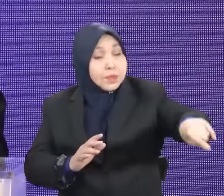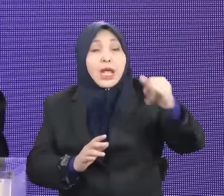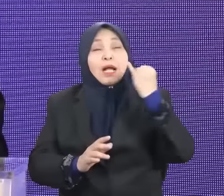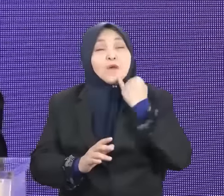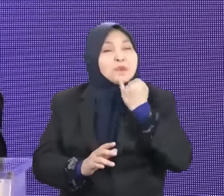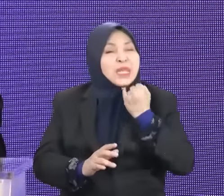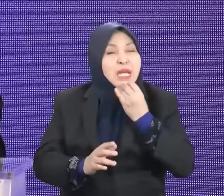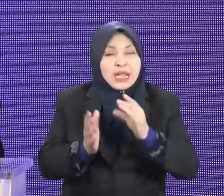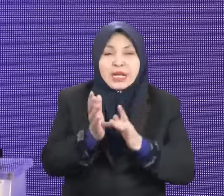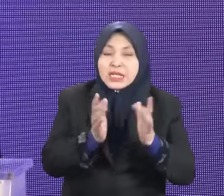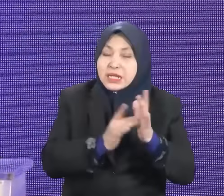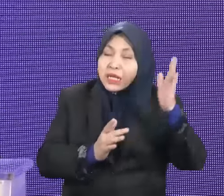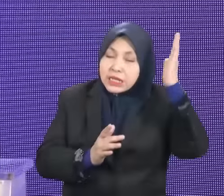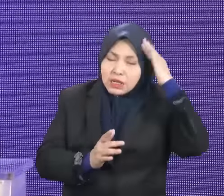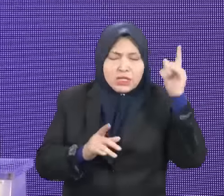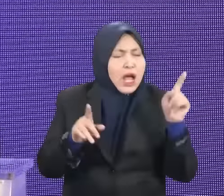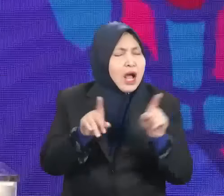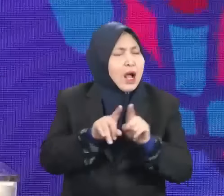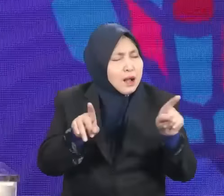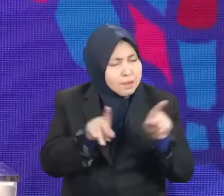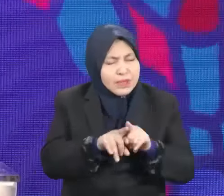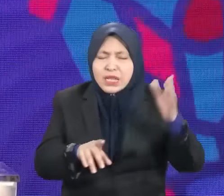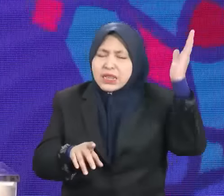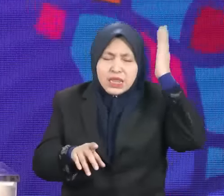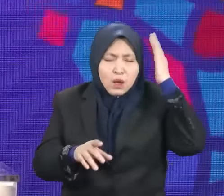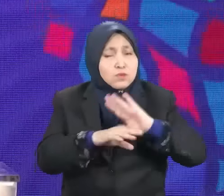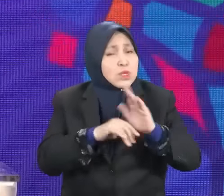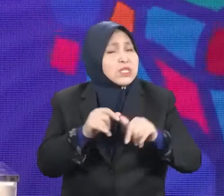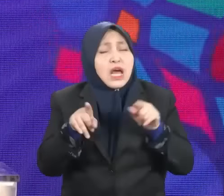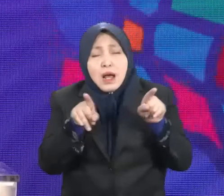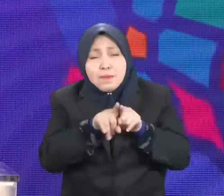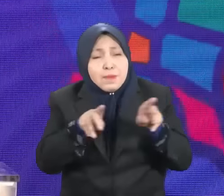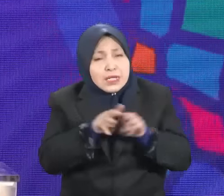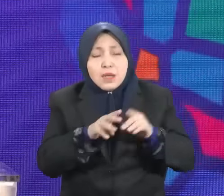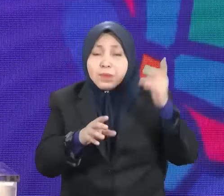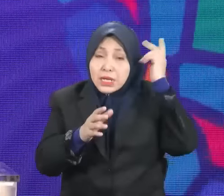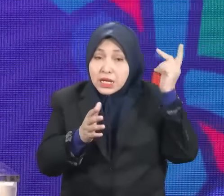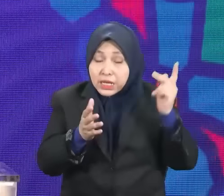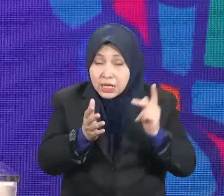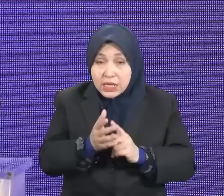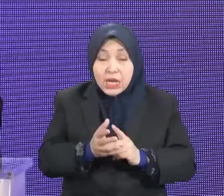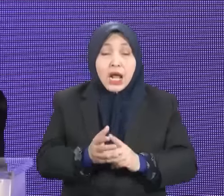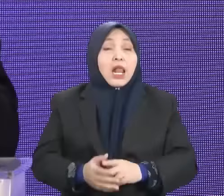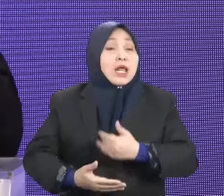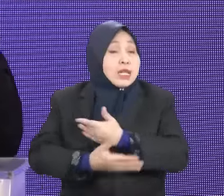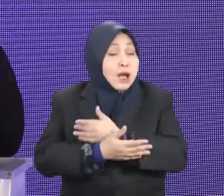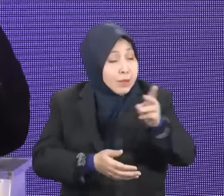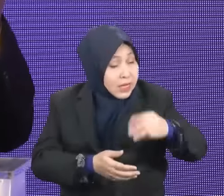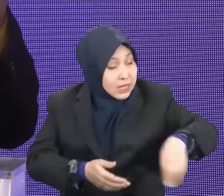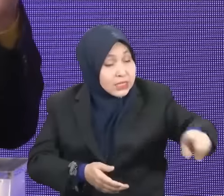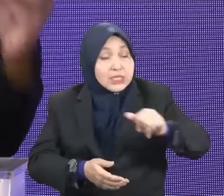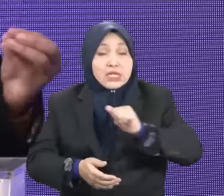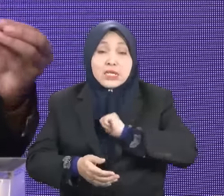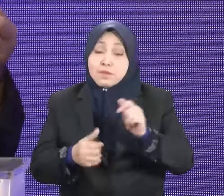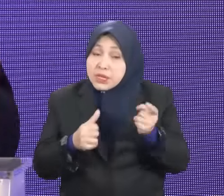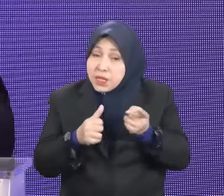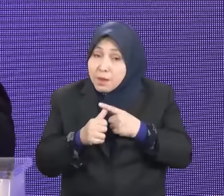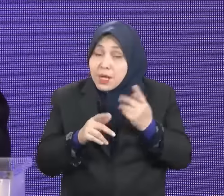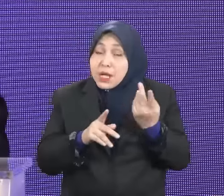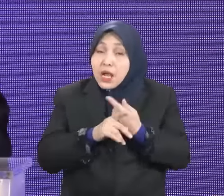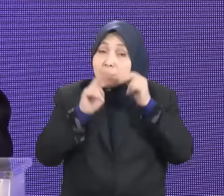seperti mereka mengenal anak Mickey sendiri Abdullah Ibnu salam salah seorang Yahudi yang masuk Islam pertama kali